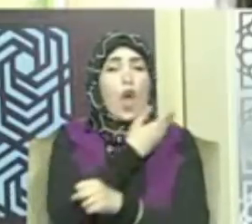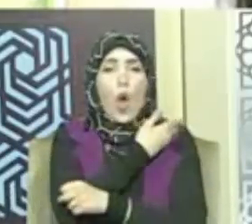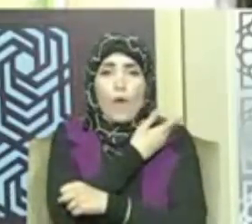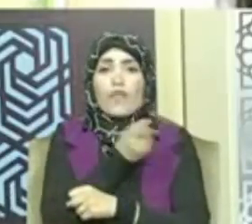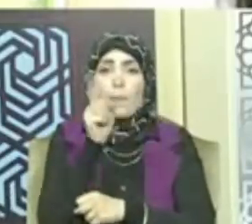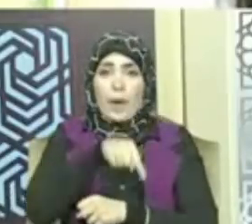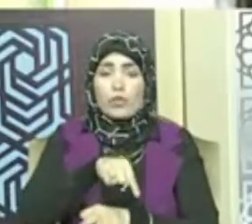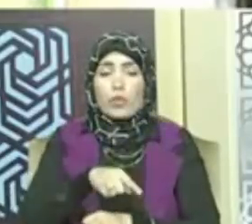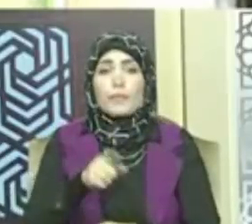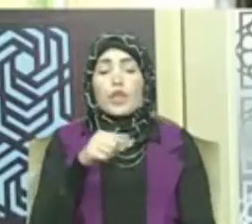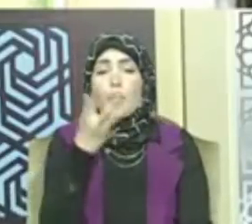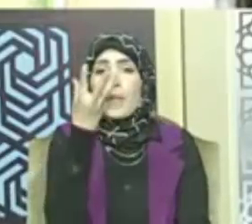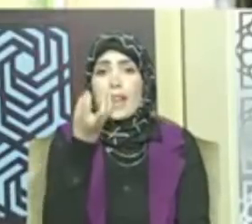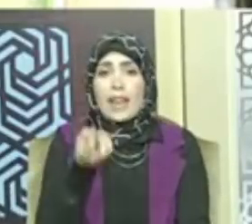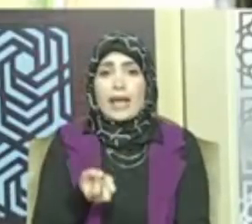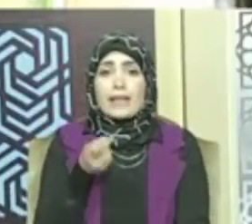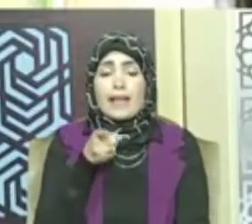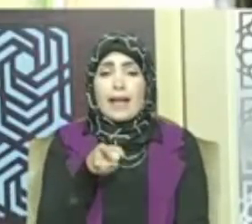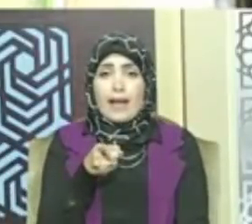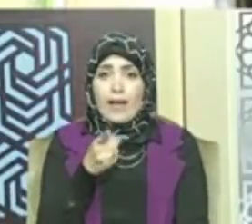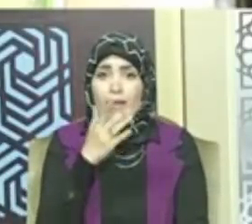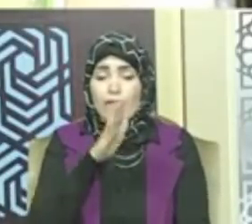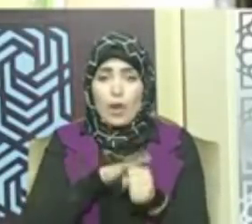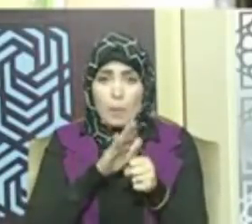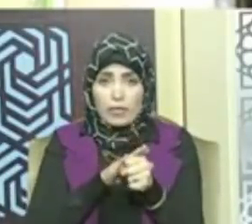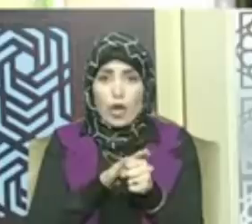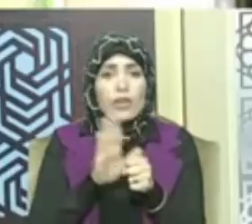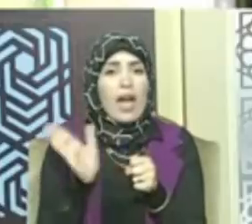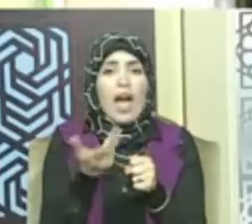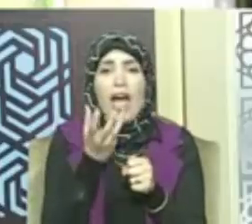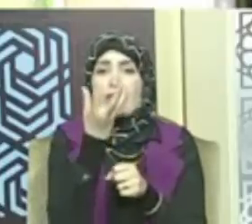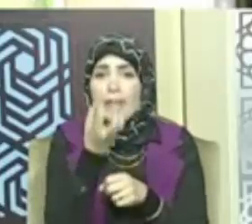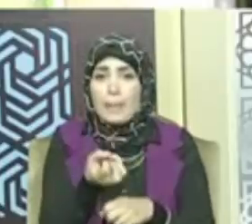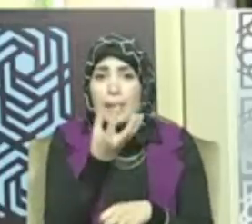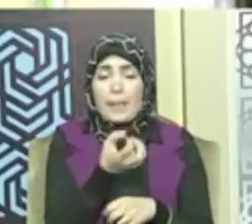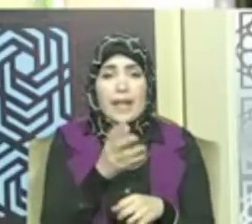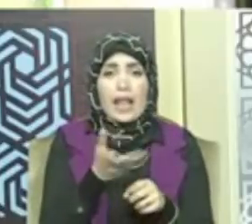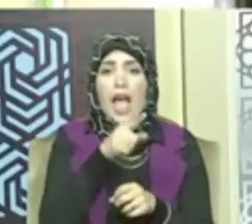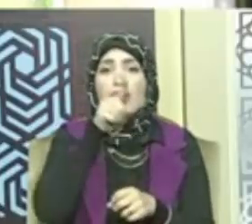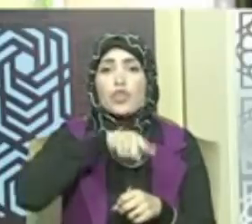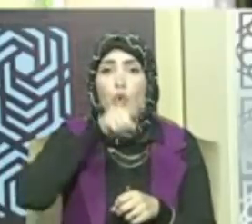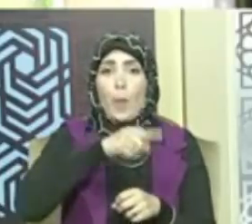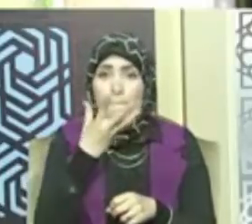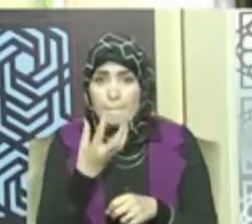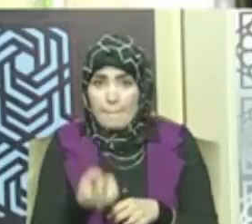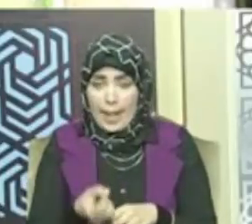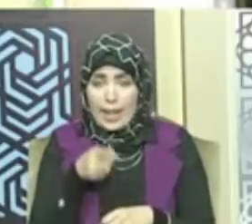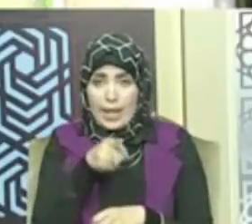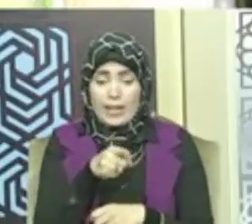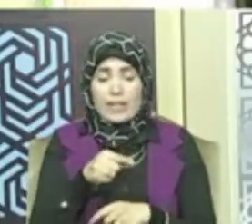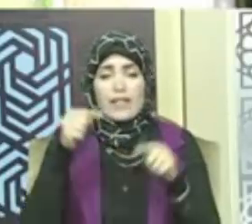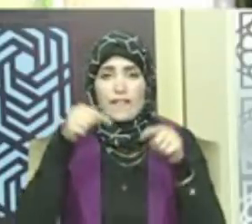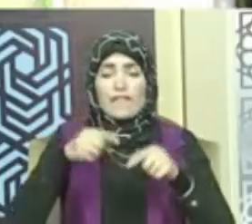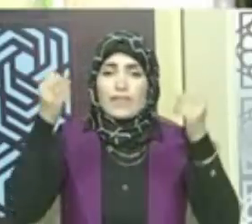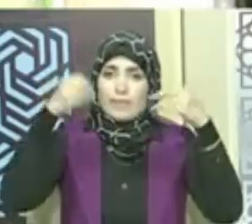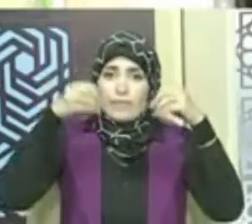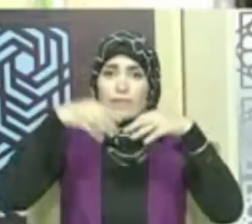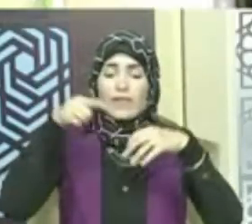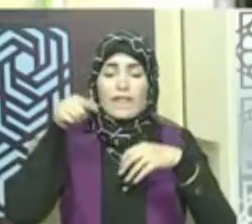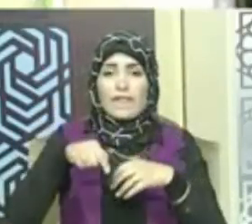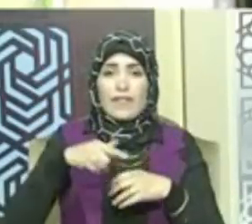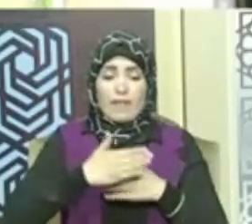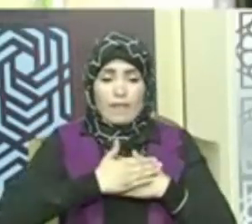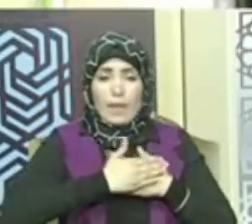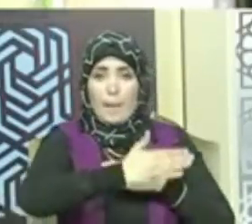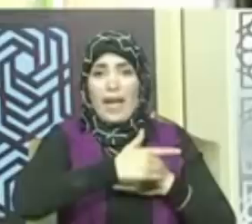ليلة من لياليه إلا لله عز وجل فيها عتقاء